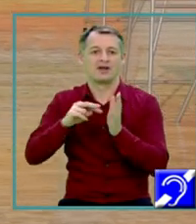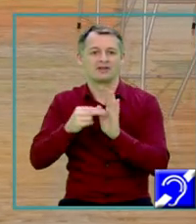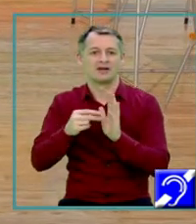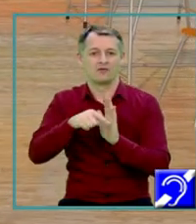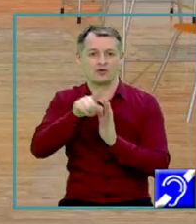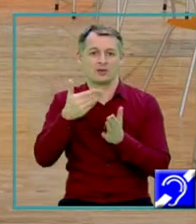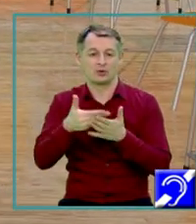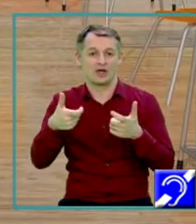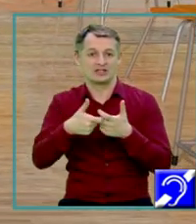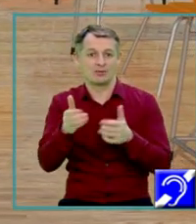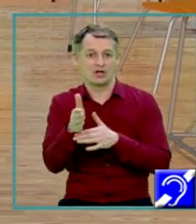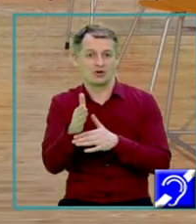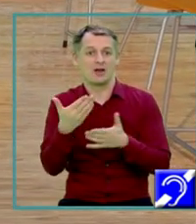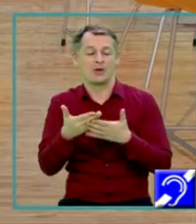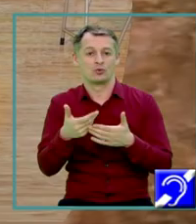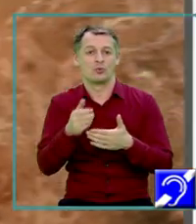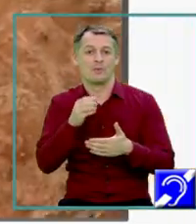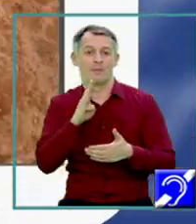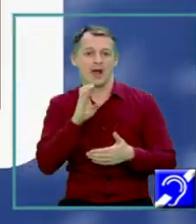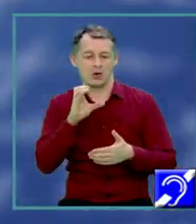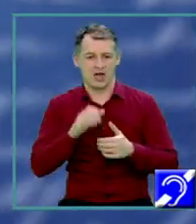examenul național de bacalaureat. La revedere!